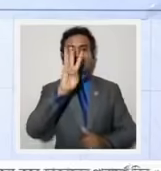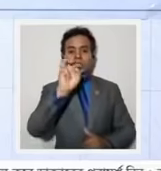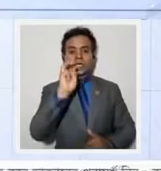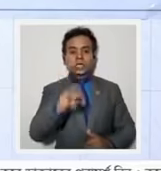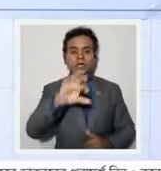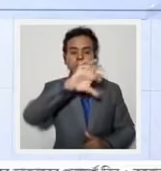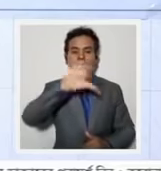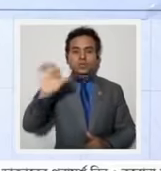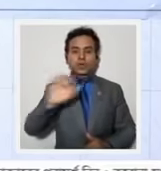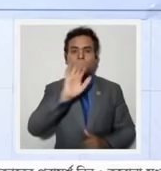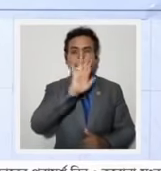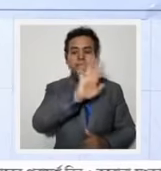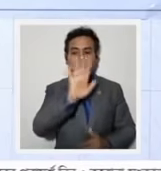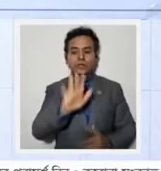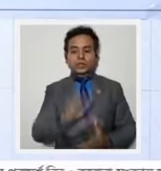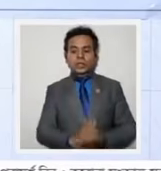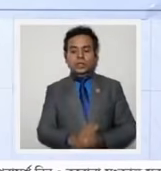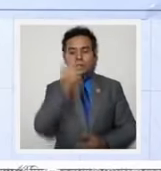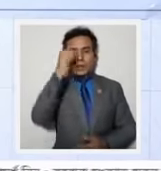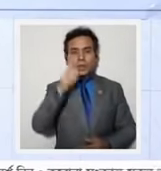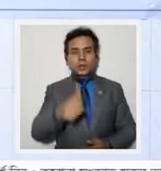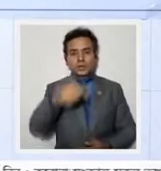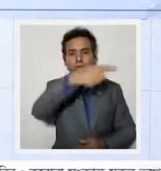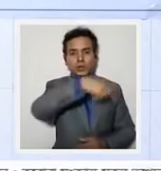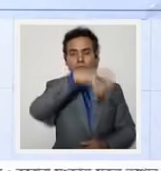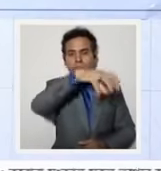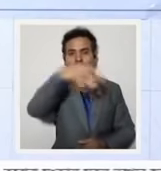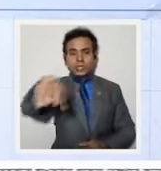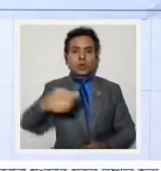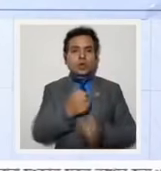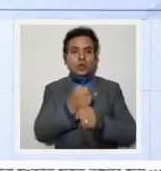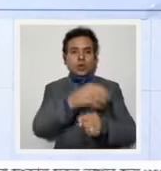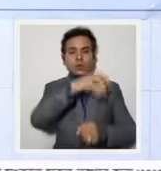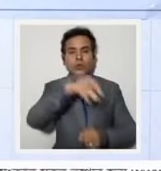আমাদের সারা দেশে তাৎক্ষণিকভাবে আমরা কোয়ারেন্টাইন সেবা প্রদান করতে পারি